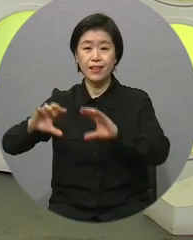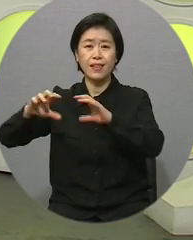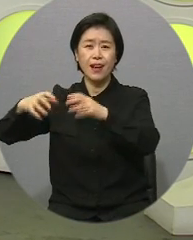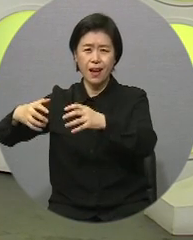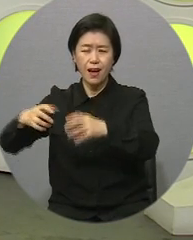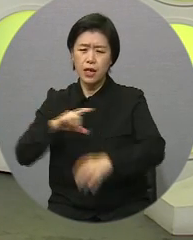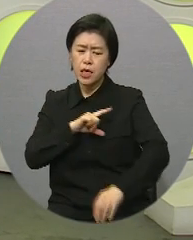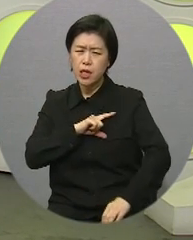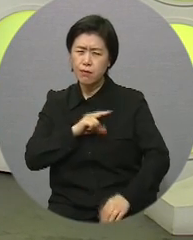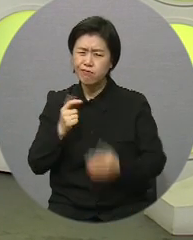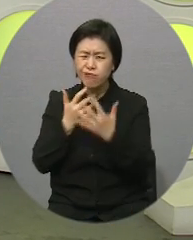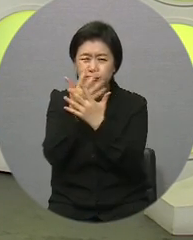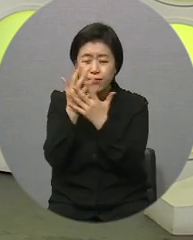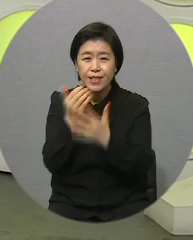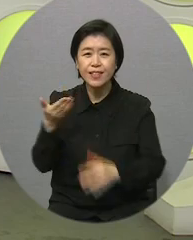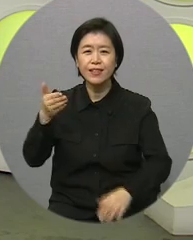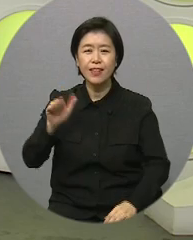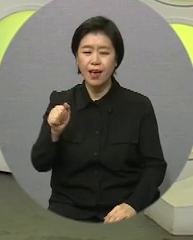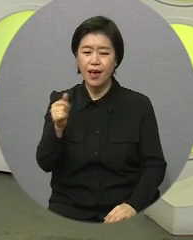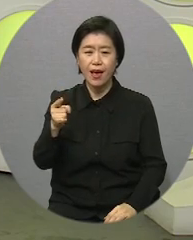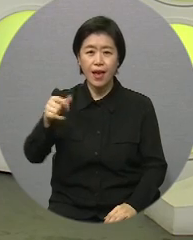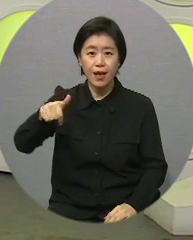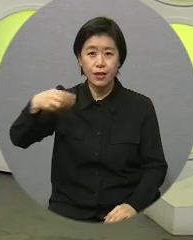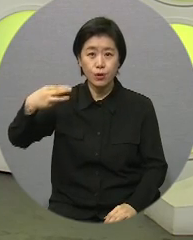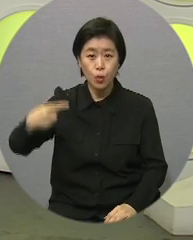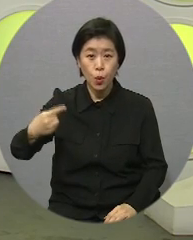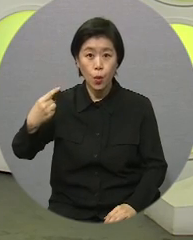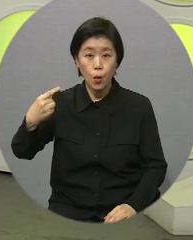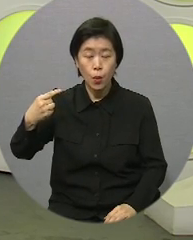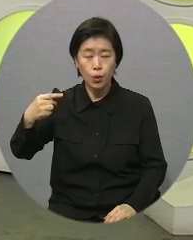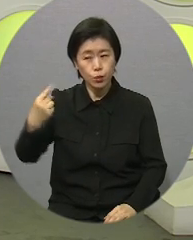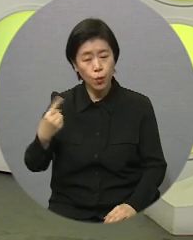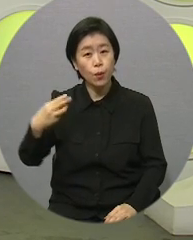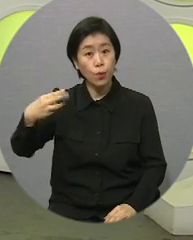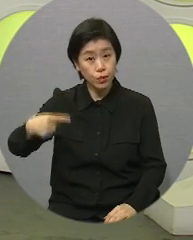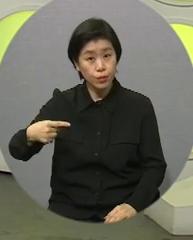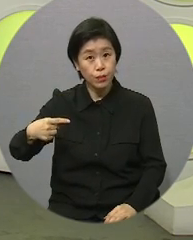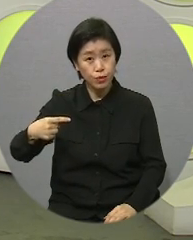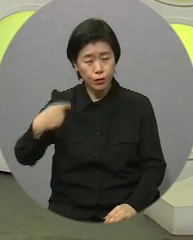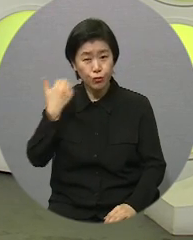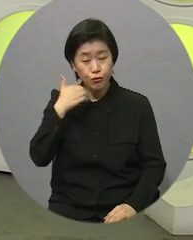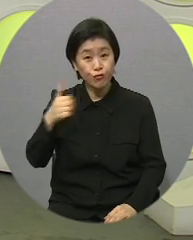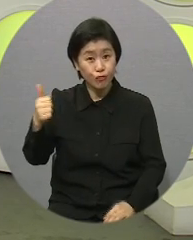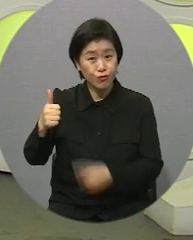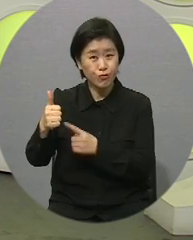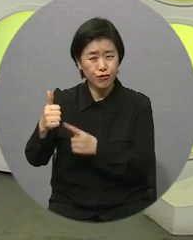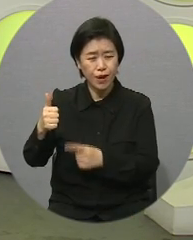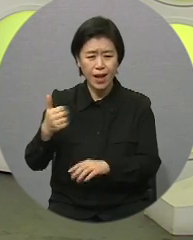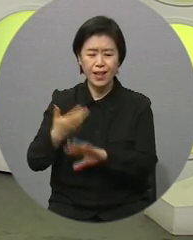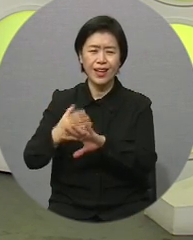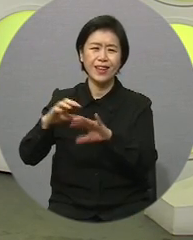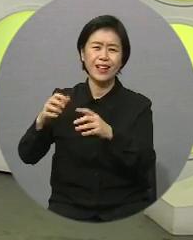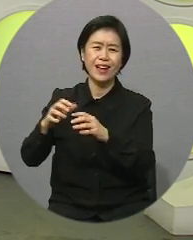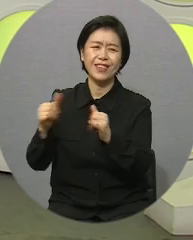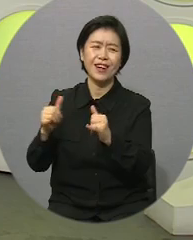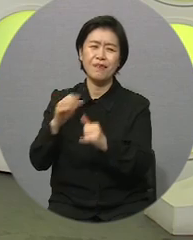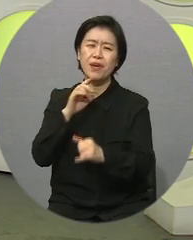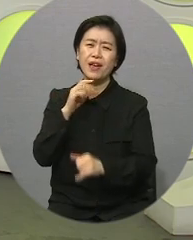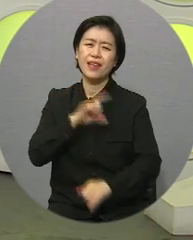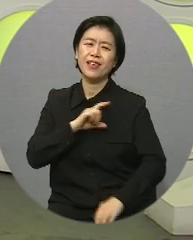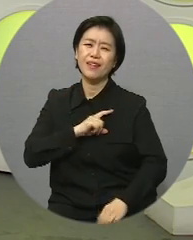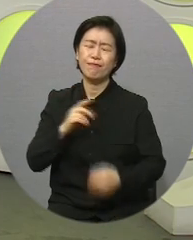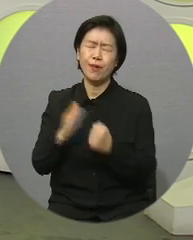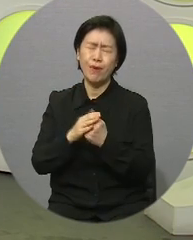이름은 확실히 잘 모르겠는데 헥토르 카라스키야네 저는 이제 이게 외국 발음이다 보니까 이름이